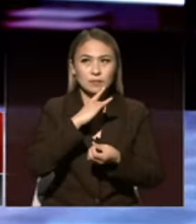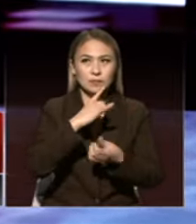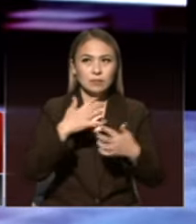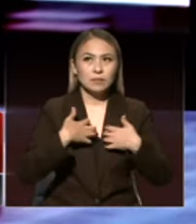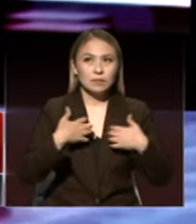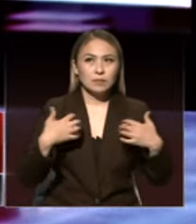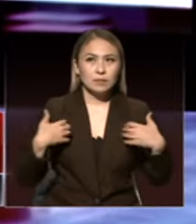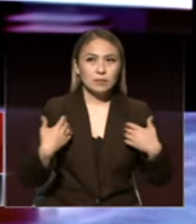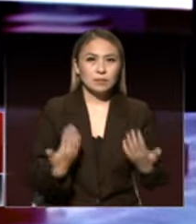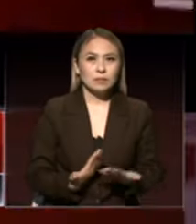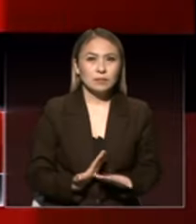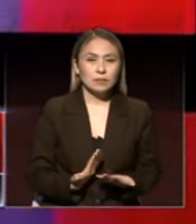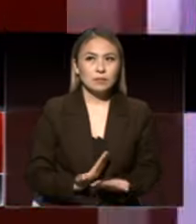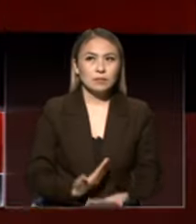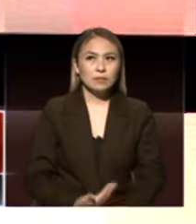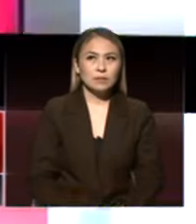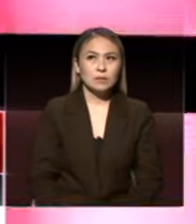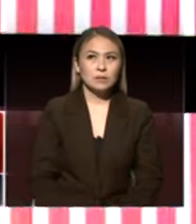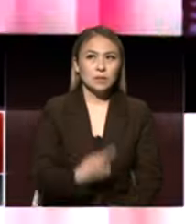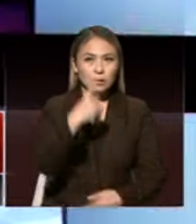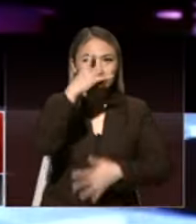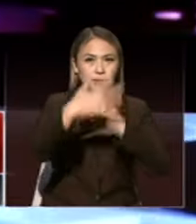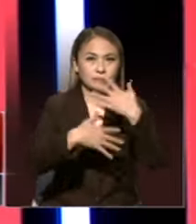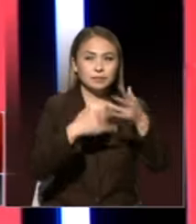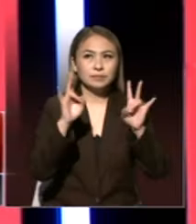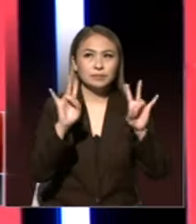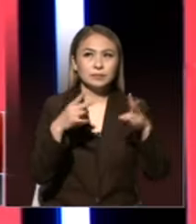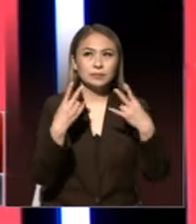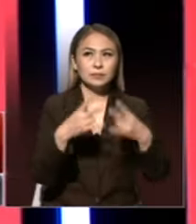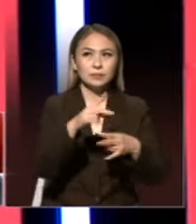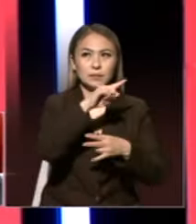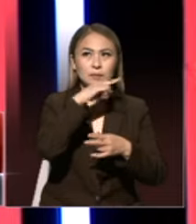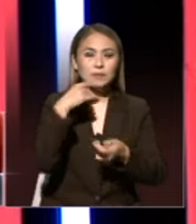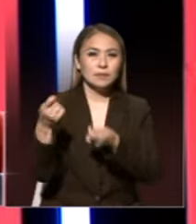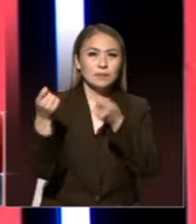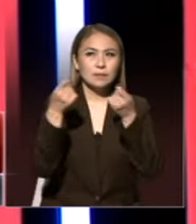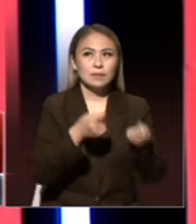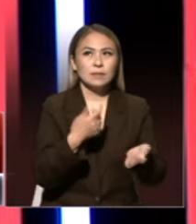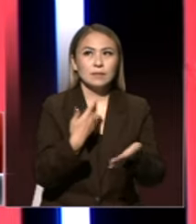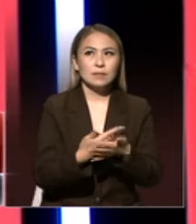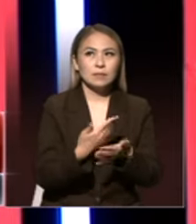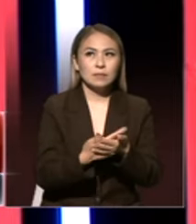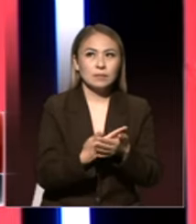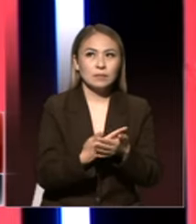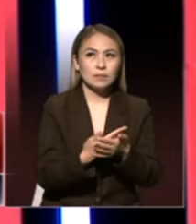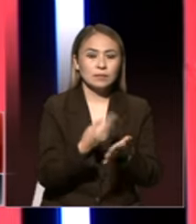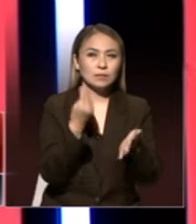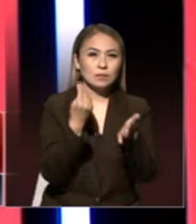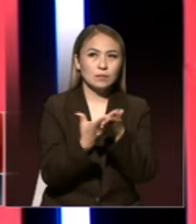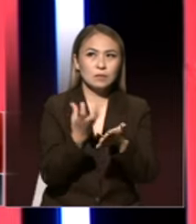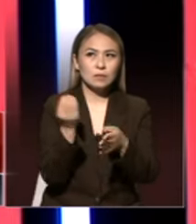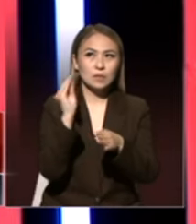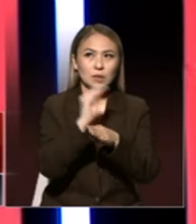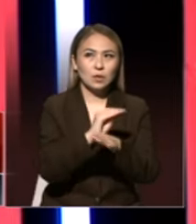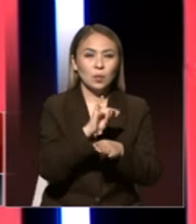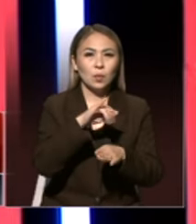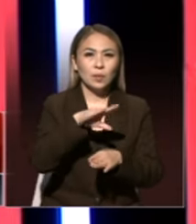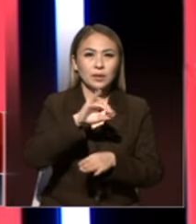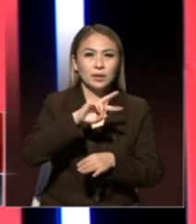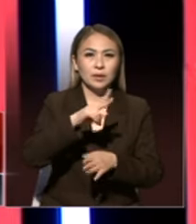ғой. Жоқ, қараңыз, сіз Қанағат мырза, сіз шатастырмаңыз бұл жерде. Қараңыз, сіз Ресейден алып келсеңіз, оны иә, қымбат алып келесіз, оның үстіне утиль алым